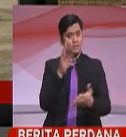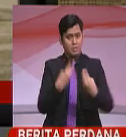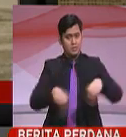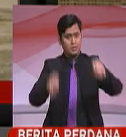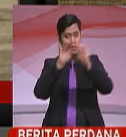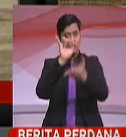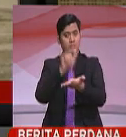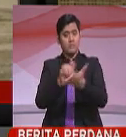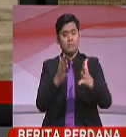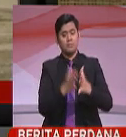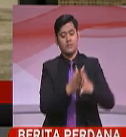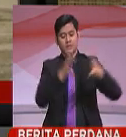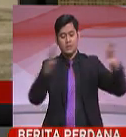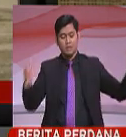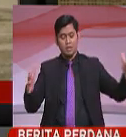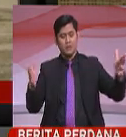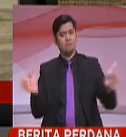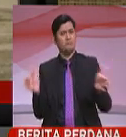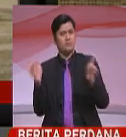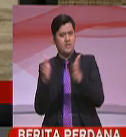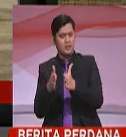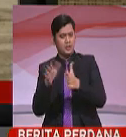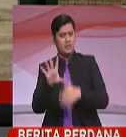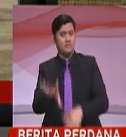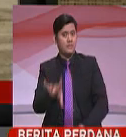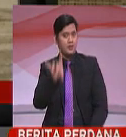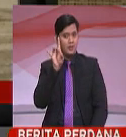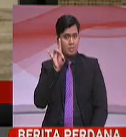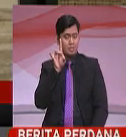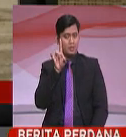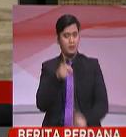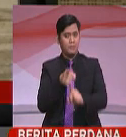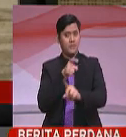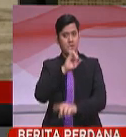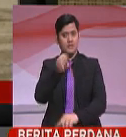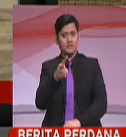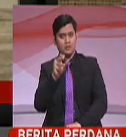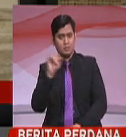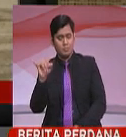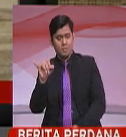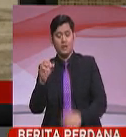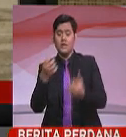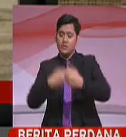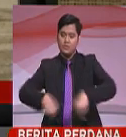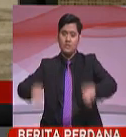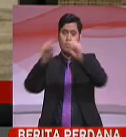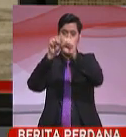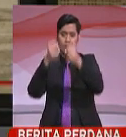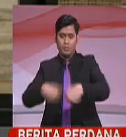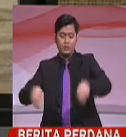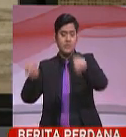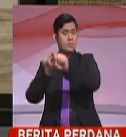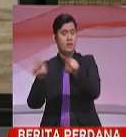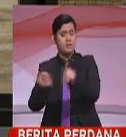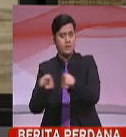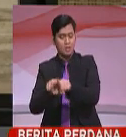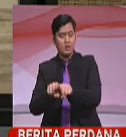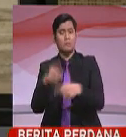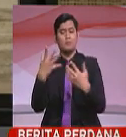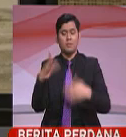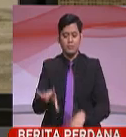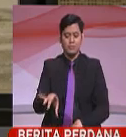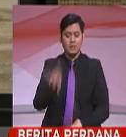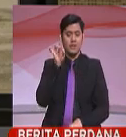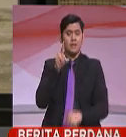masjid kecil yang terpilih, dan juga surau-surau seperti yang terpilih yang telah ditetapkan oleh Jawi.